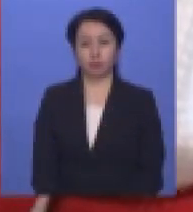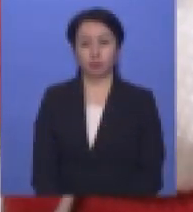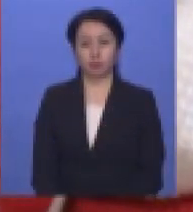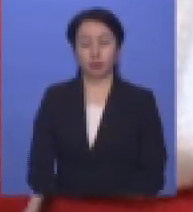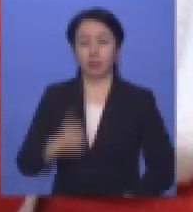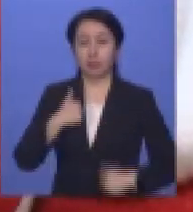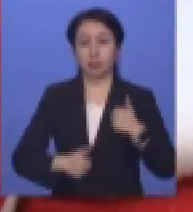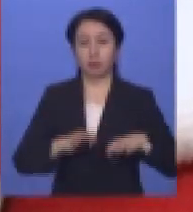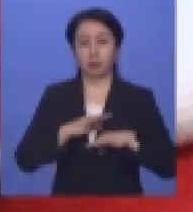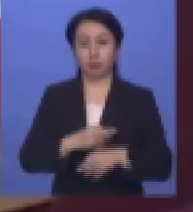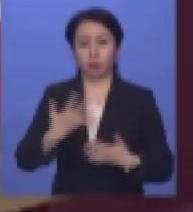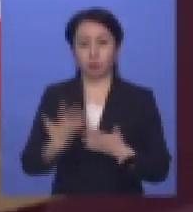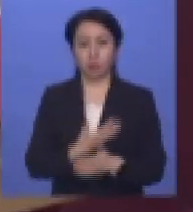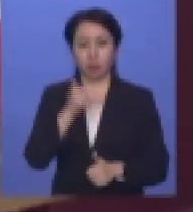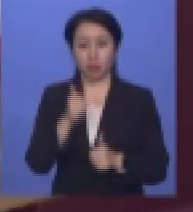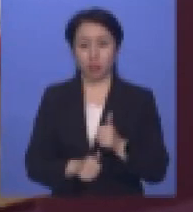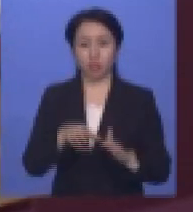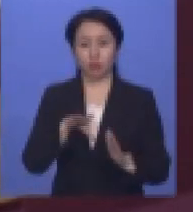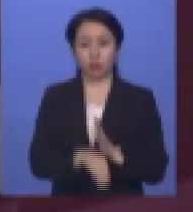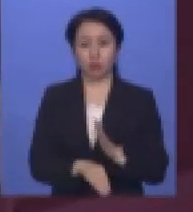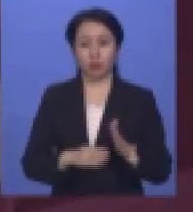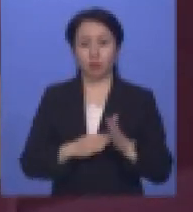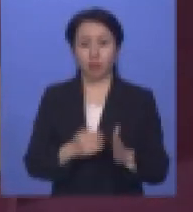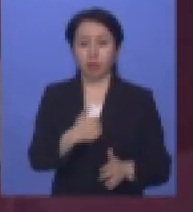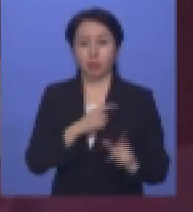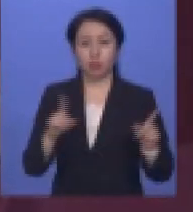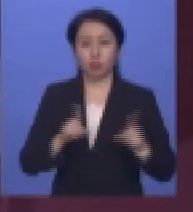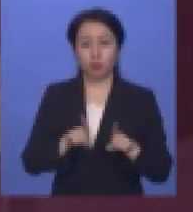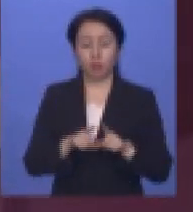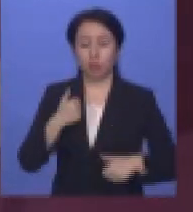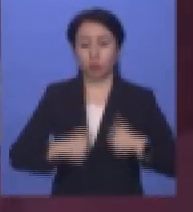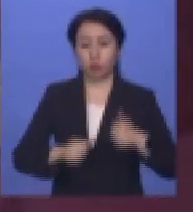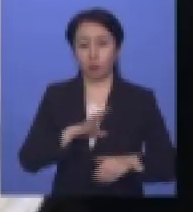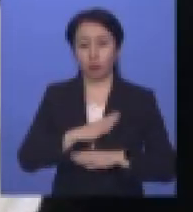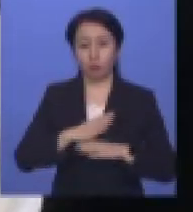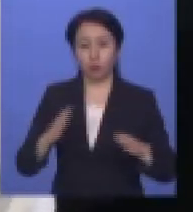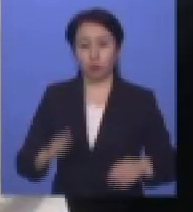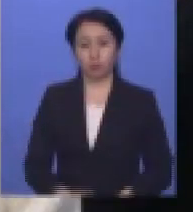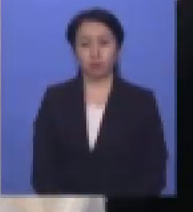радость. Соревнования проходят достойно. Каждый выкладывается на максимум. Хотелось бы, чтобы таких турниров было еще больше.